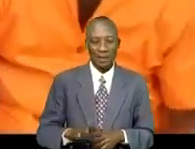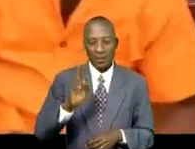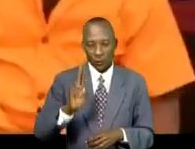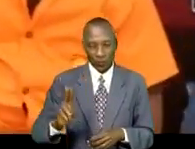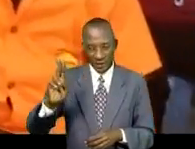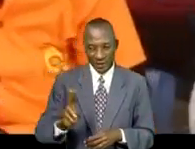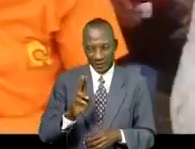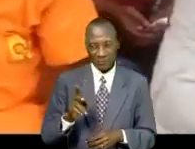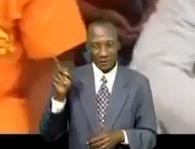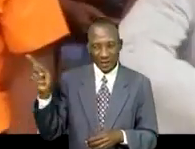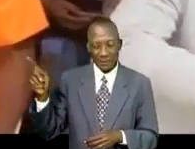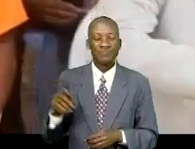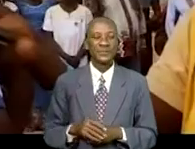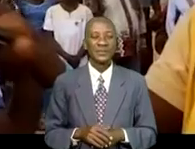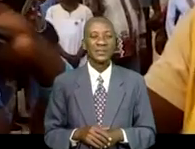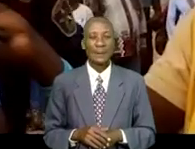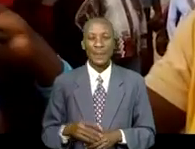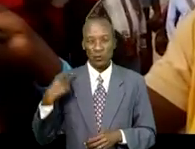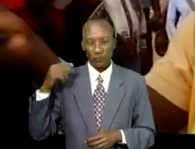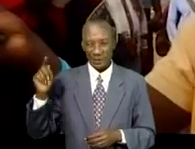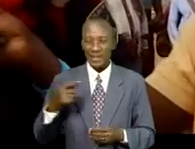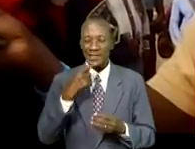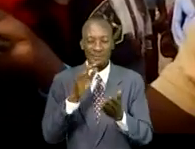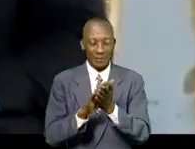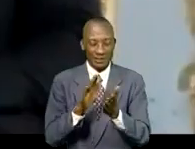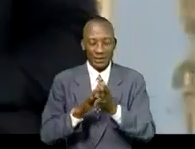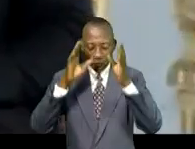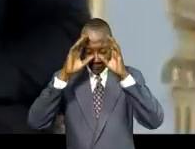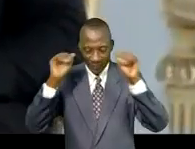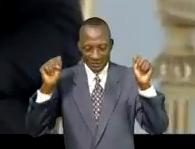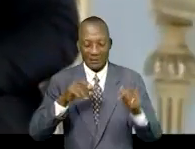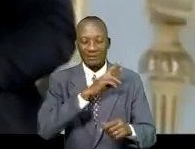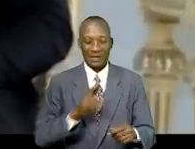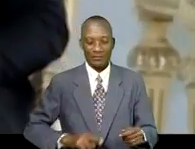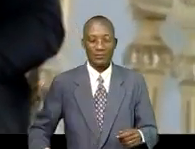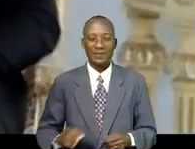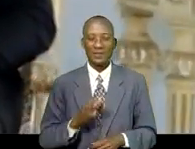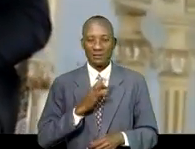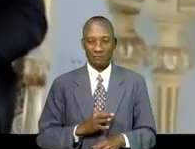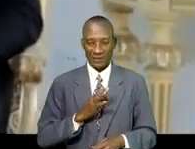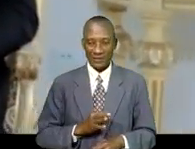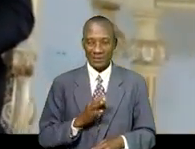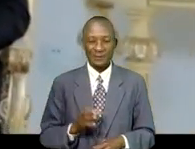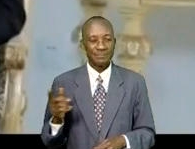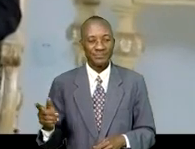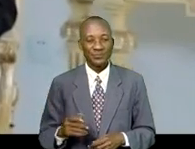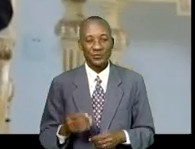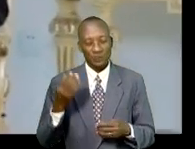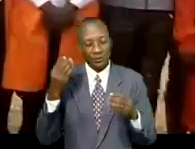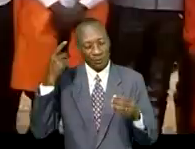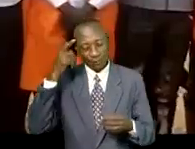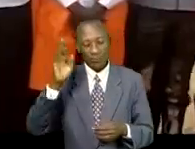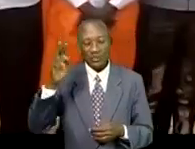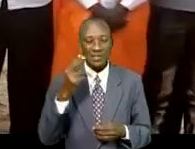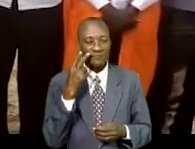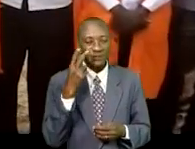cette occasion pour rendre hommage au chef de l'État, président de la République, Félix-Antoine Tshisekedi Tshilombo, pour sa vision